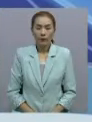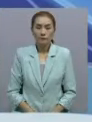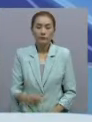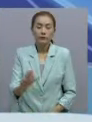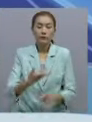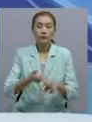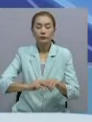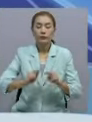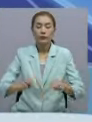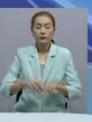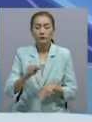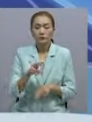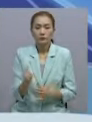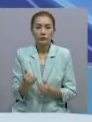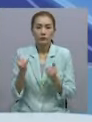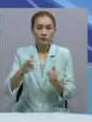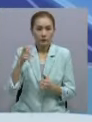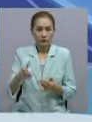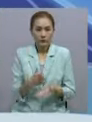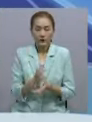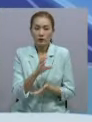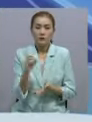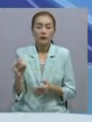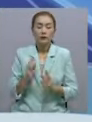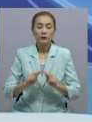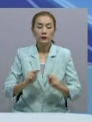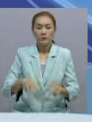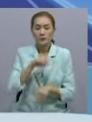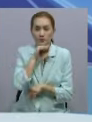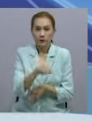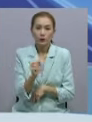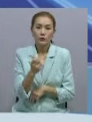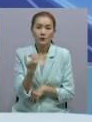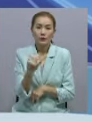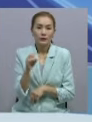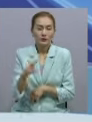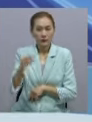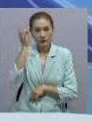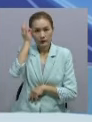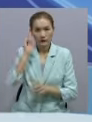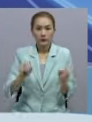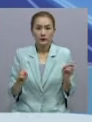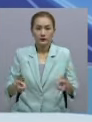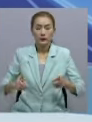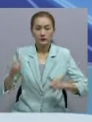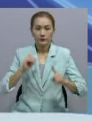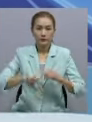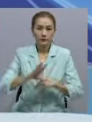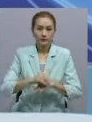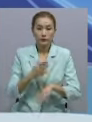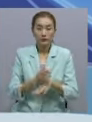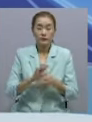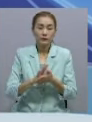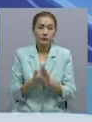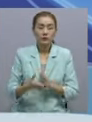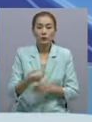Ұлағат достас, Атырау облысының құрметті азаматы, КСРО халық мұғалімі профессор Хусейн Айтқалиевті еске алуға арналған тағылымды кеш өтті.